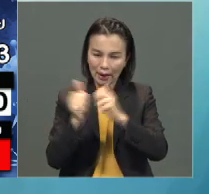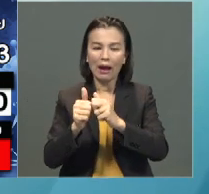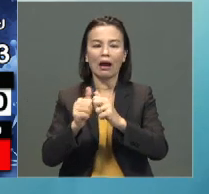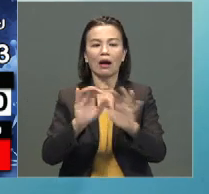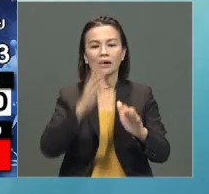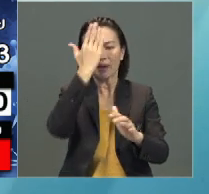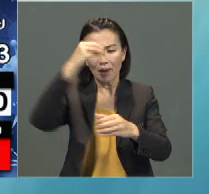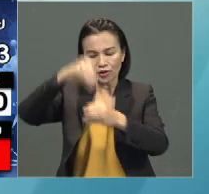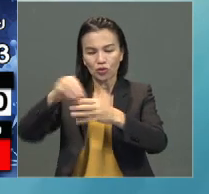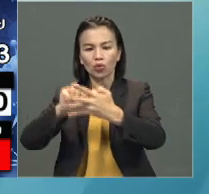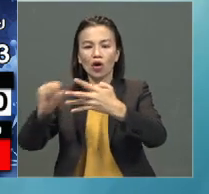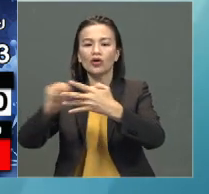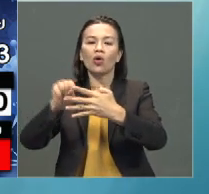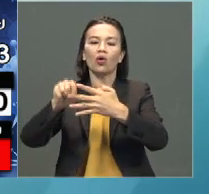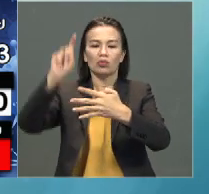เราก็พบว่า